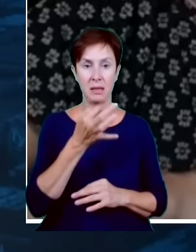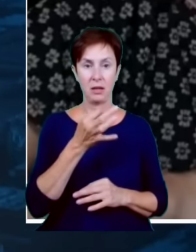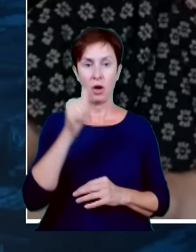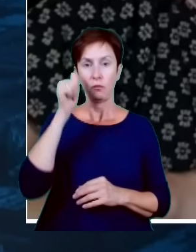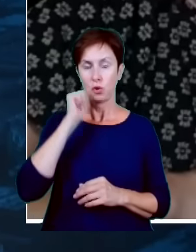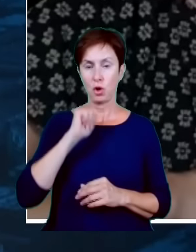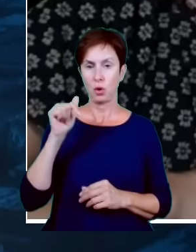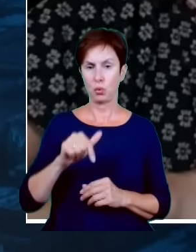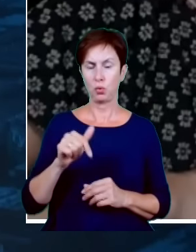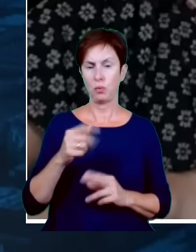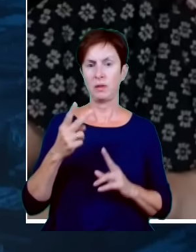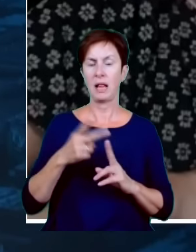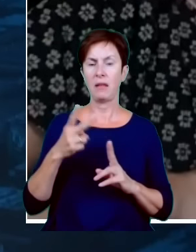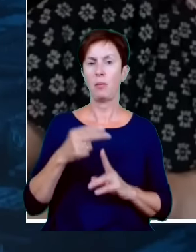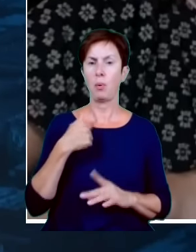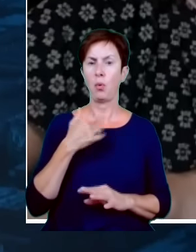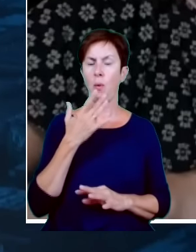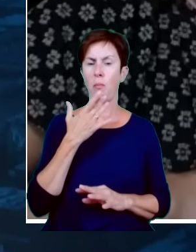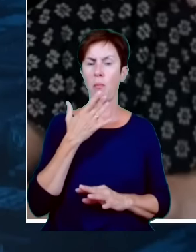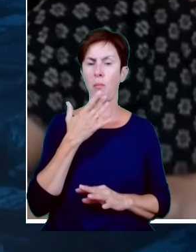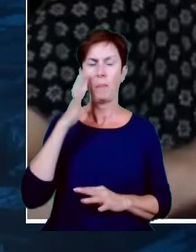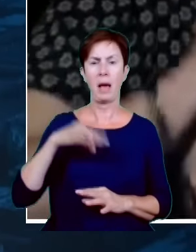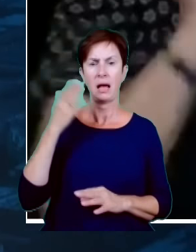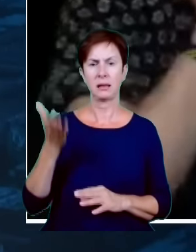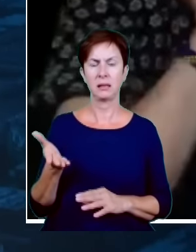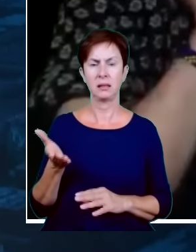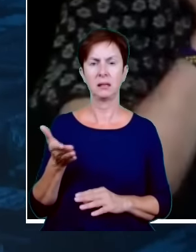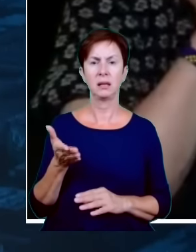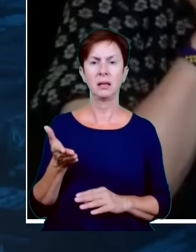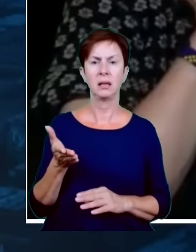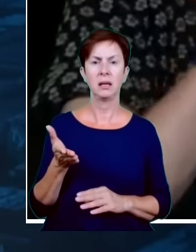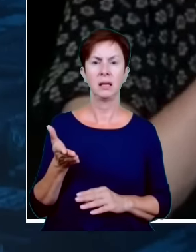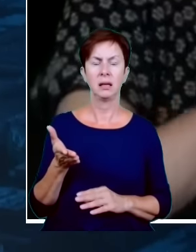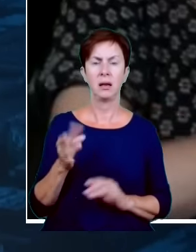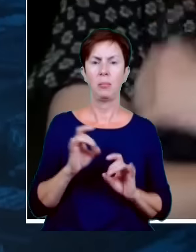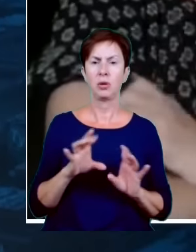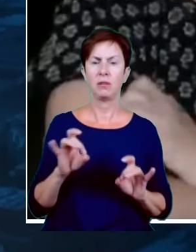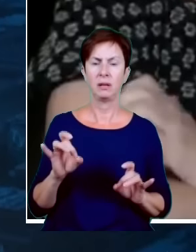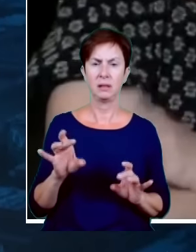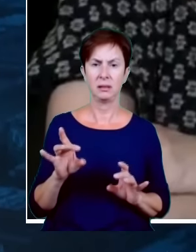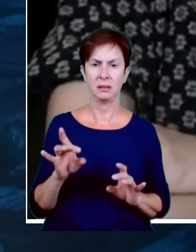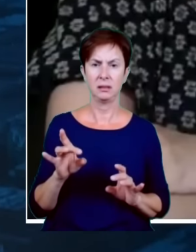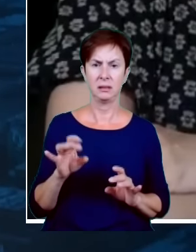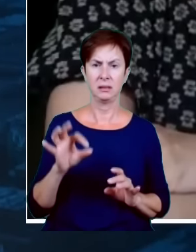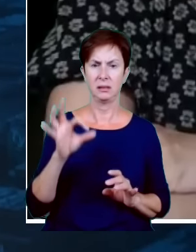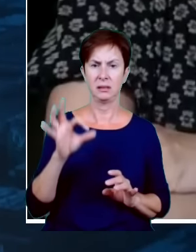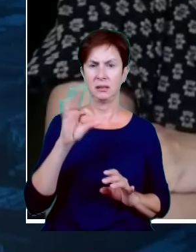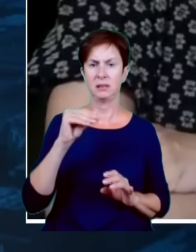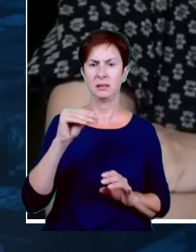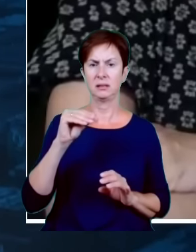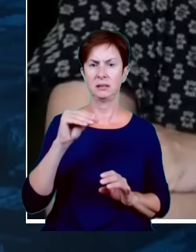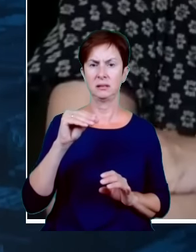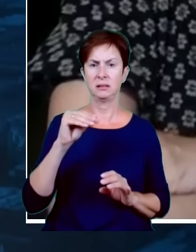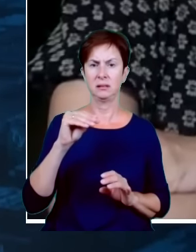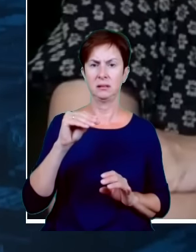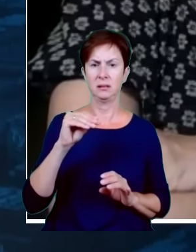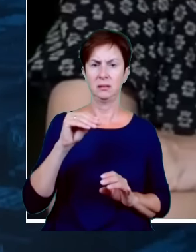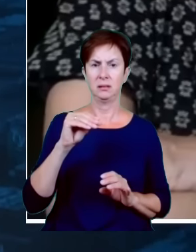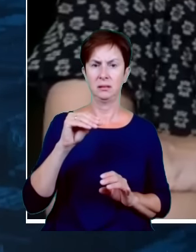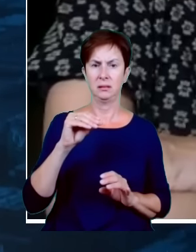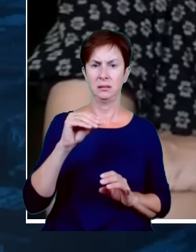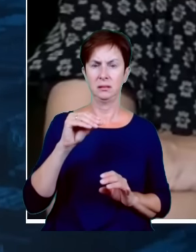padło takie sformułowanie ze strony pani pani profesor Joanny Przepraszam